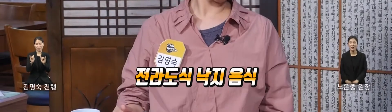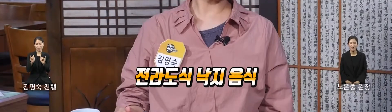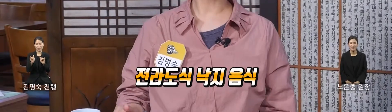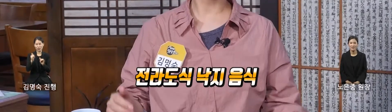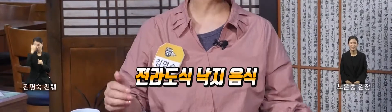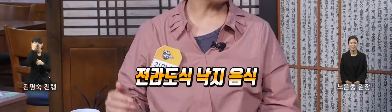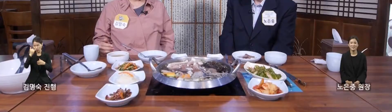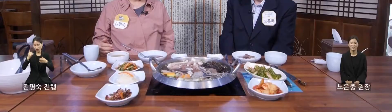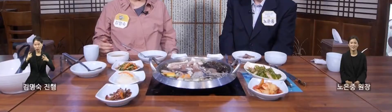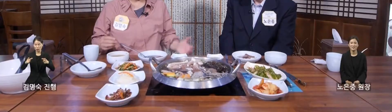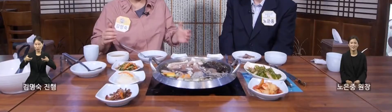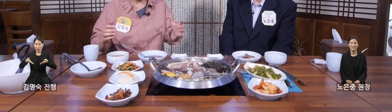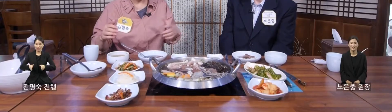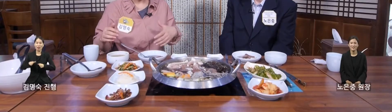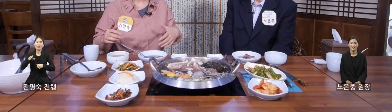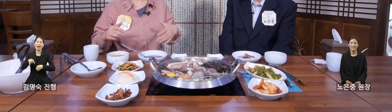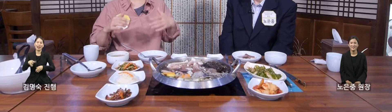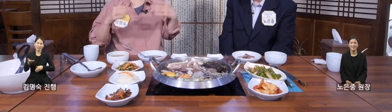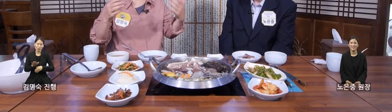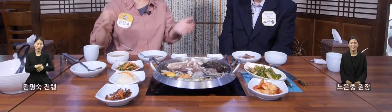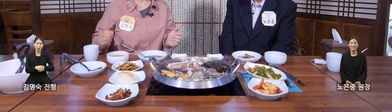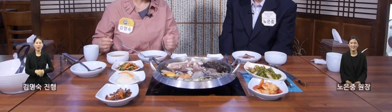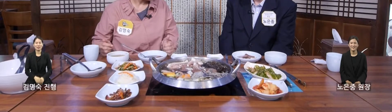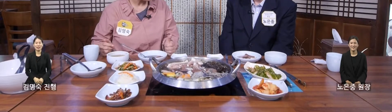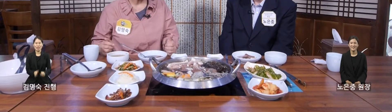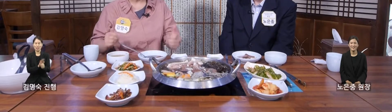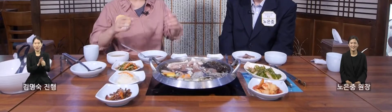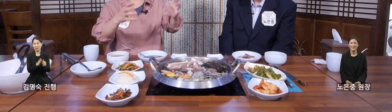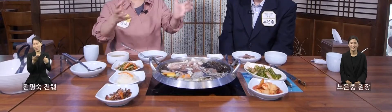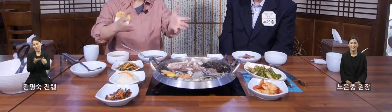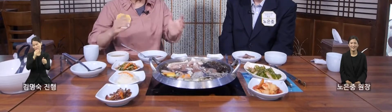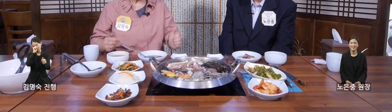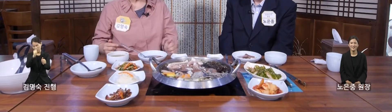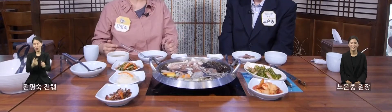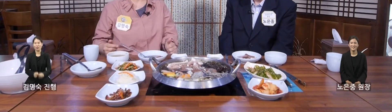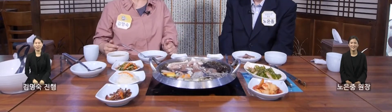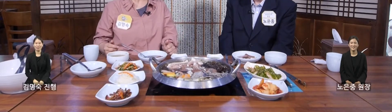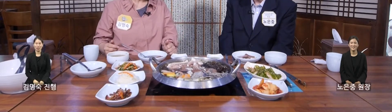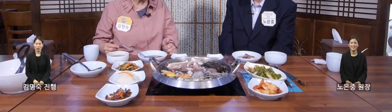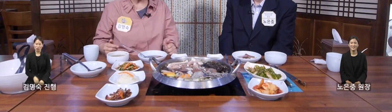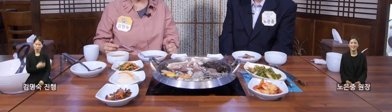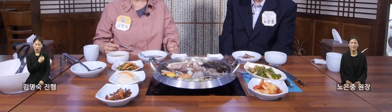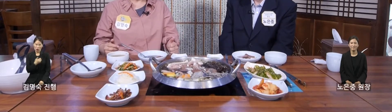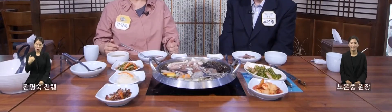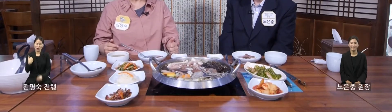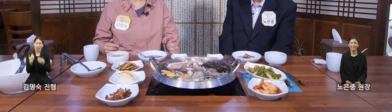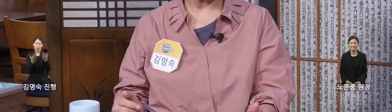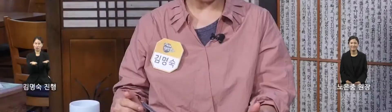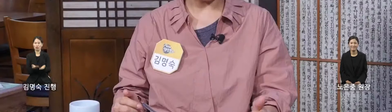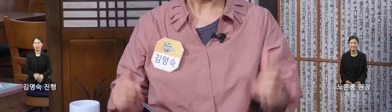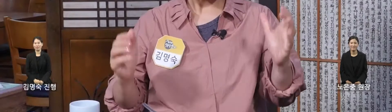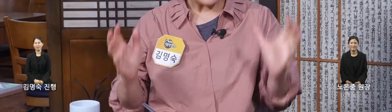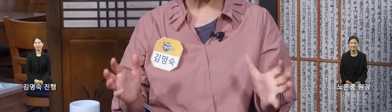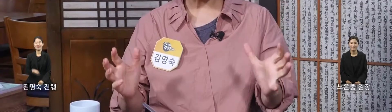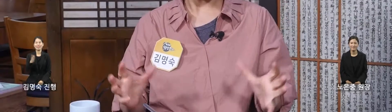충청도 사람이라 좋으셔요. 그래서 그냥 서비스도 좋으시고 그냥 푸짐하게도 주시고 막